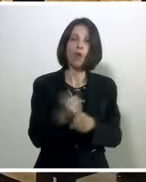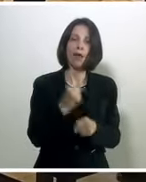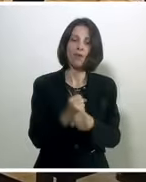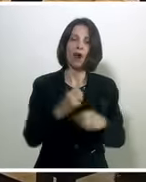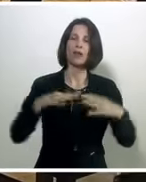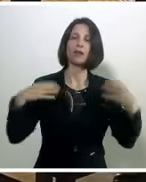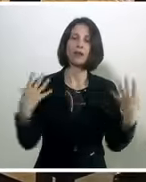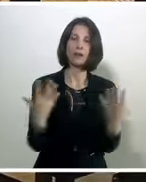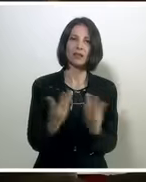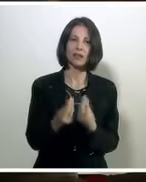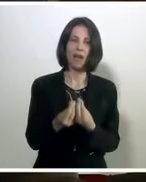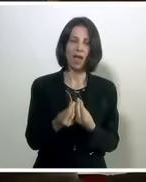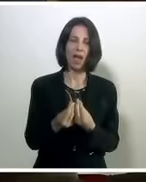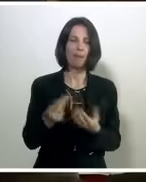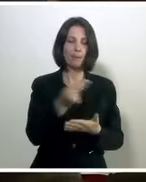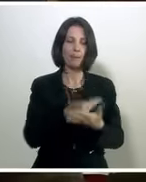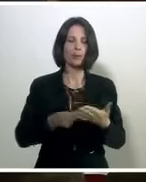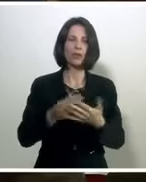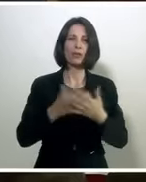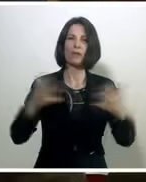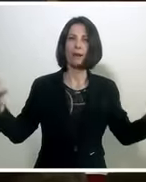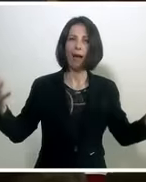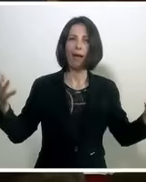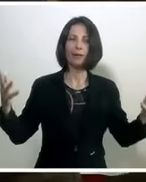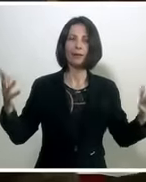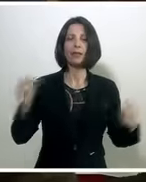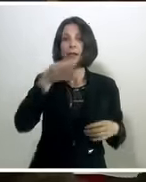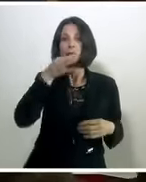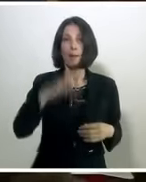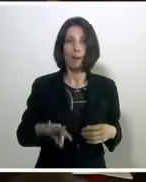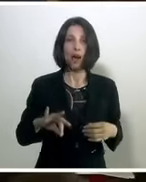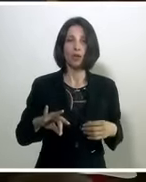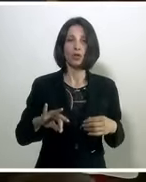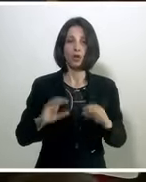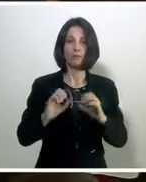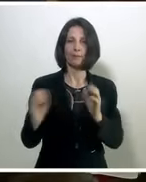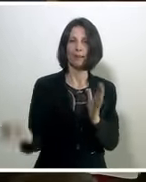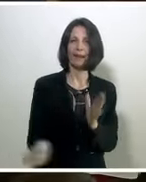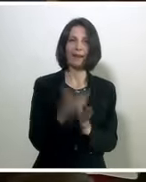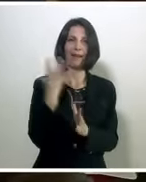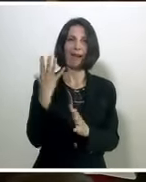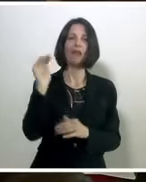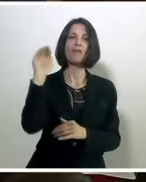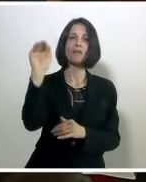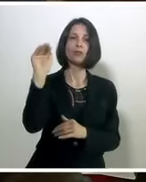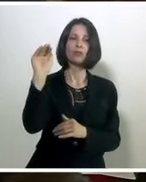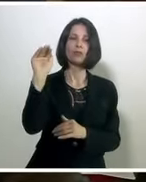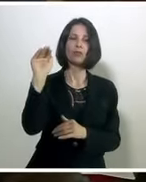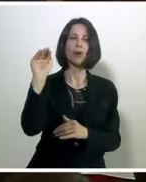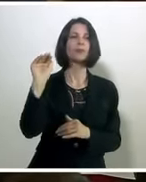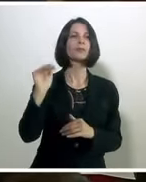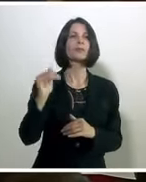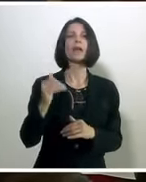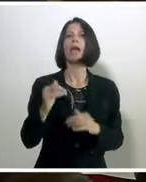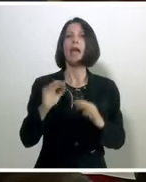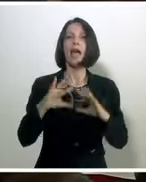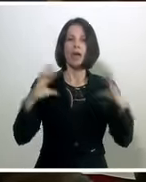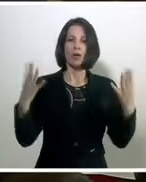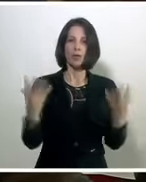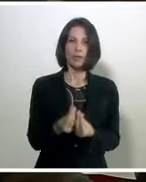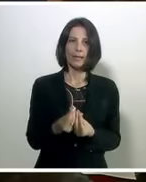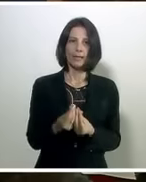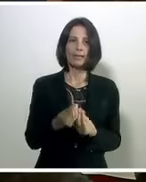a grandi progetti capaci di creare futuro essere uniti non significa avere un pensiero unico essere uniti